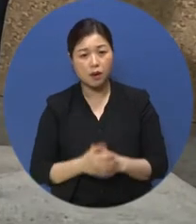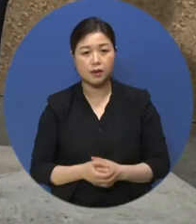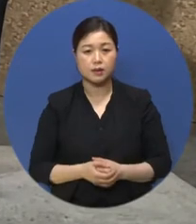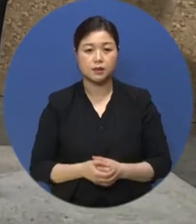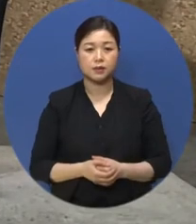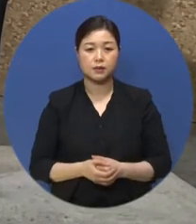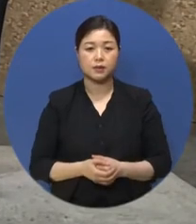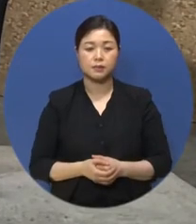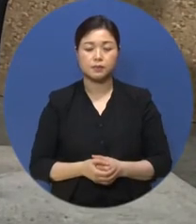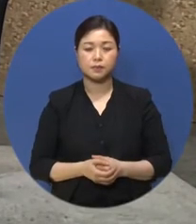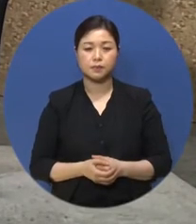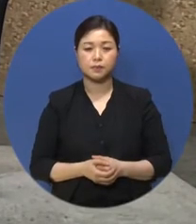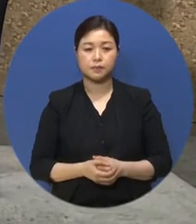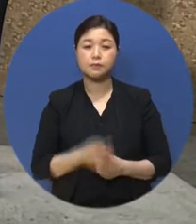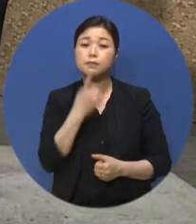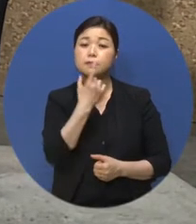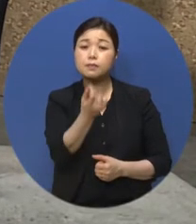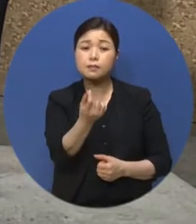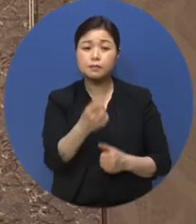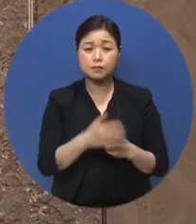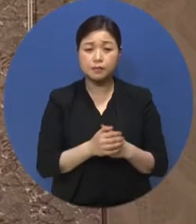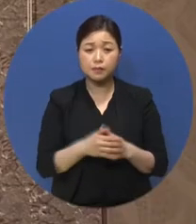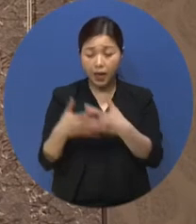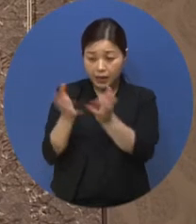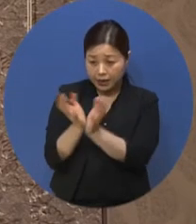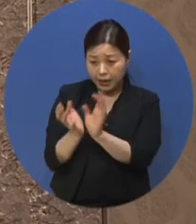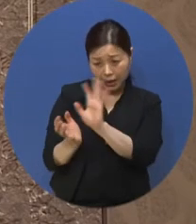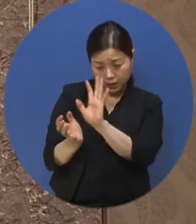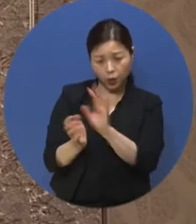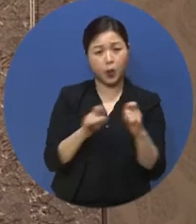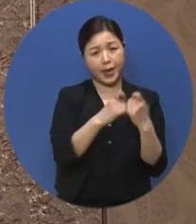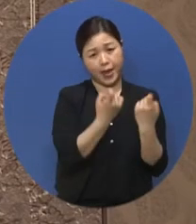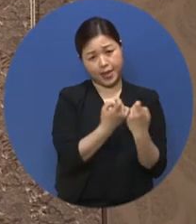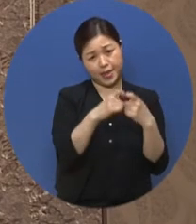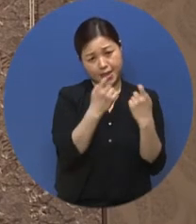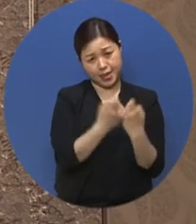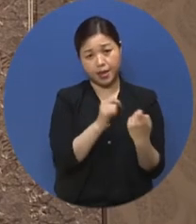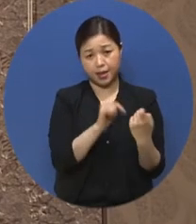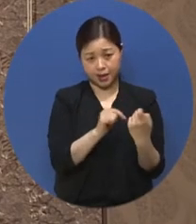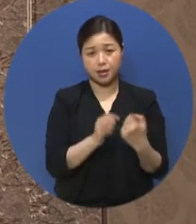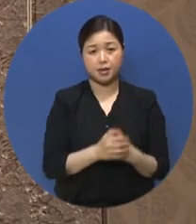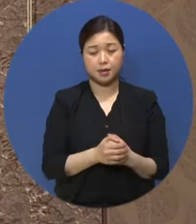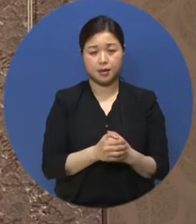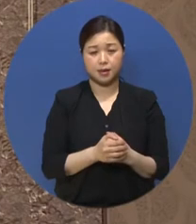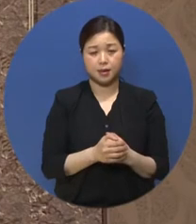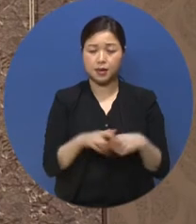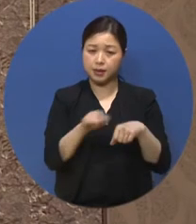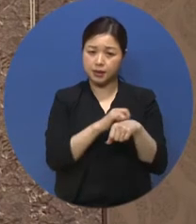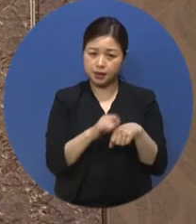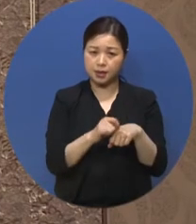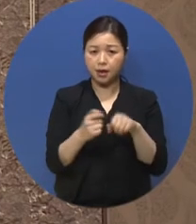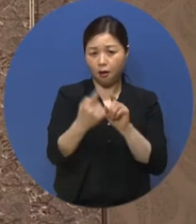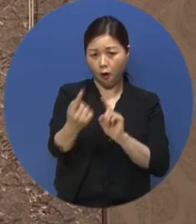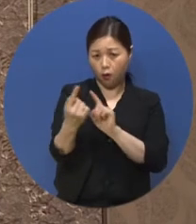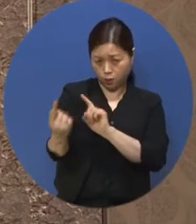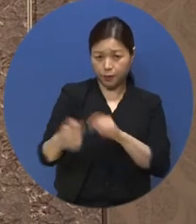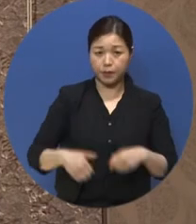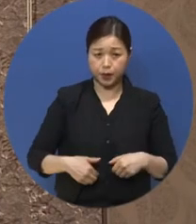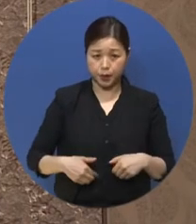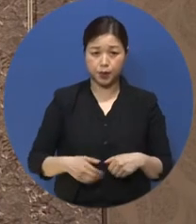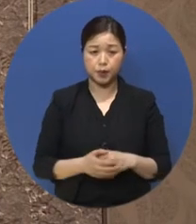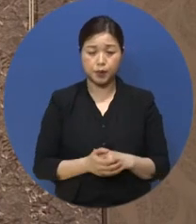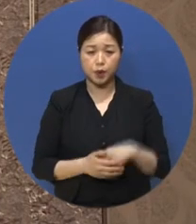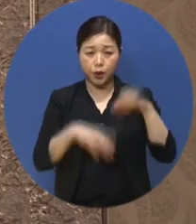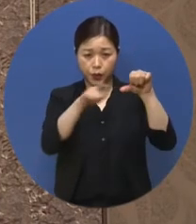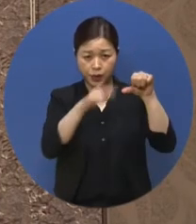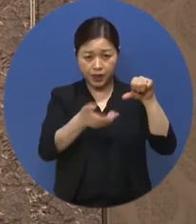부분입니다. 단체보다는 이제 개인인데 네. 지금은 특히 또 이제 거리두기도 있죠. 예. 그다음에 뭐 5인